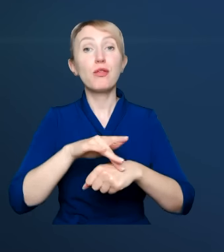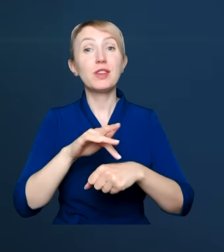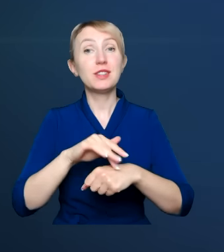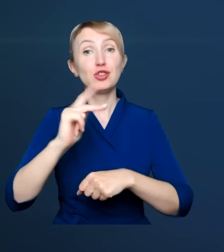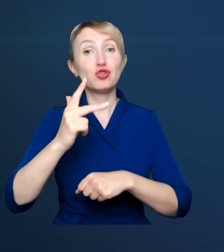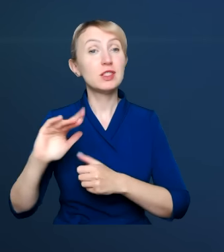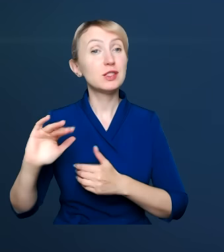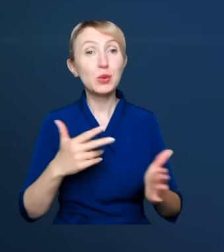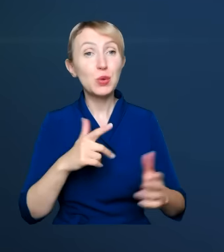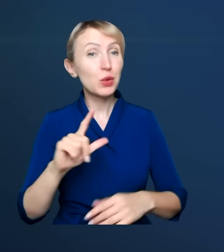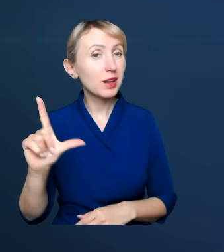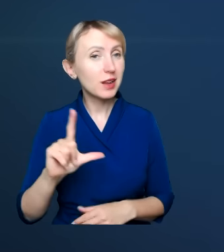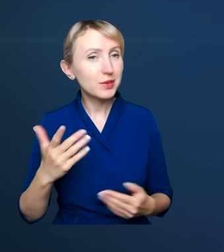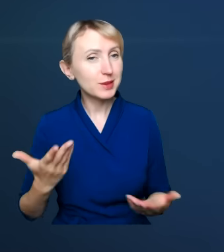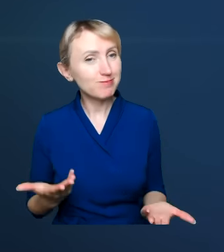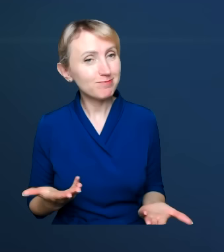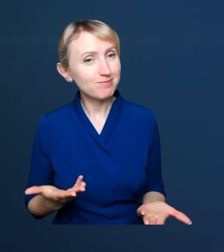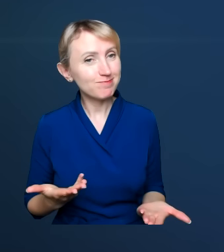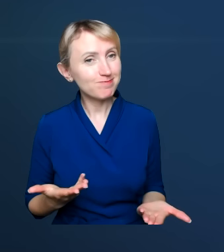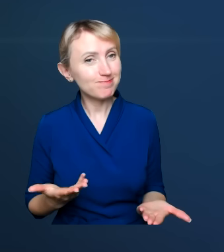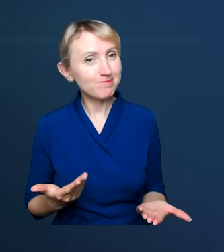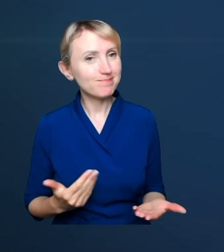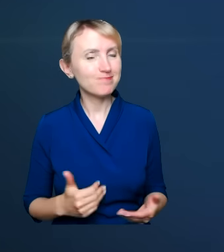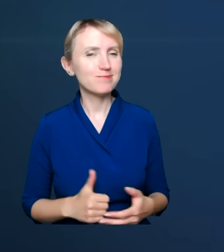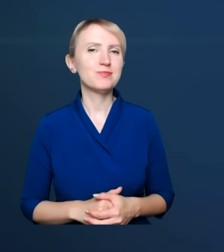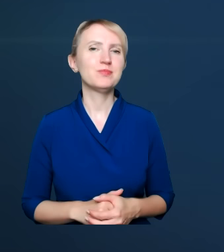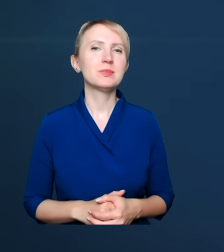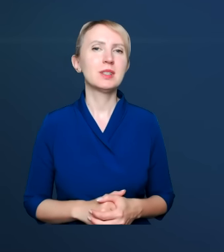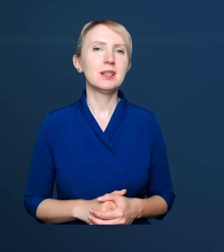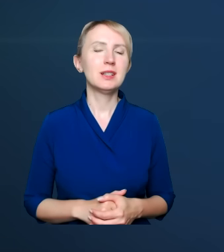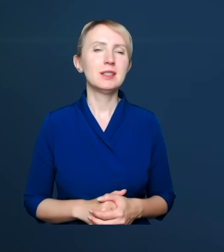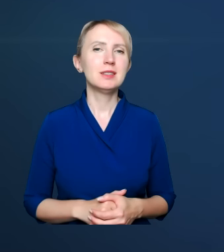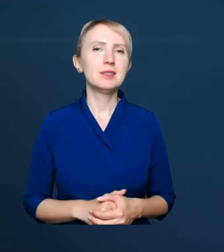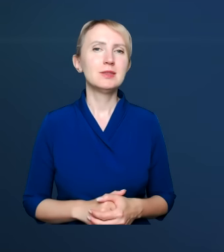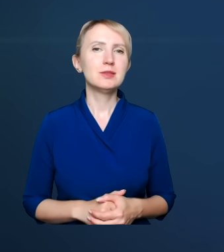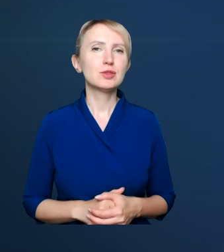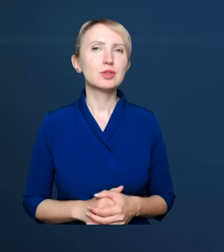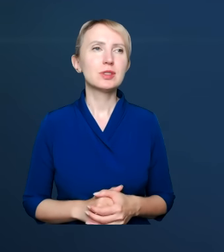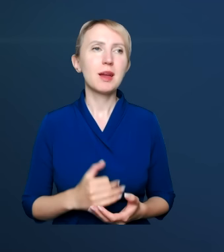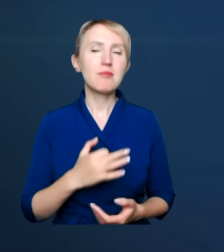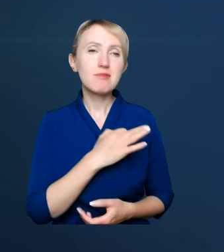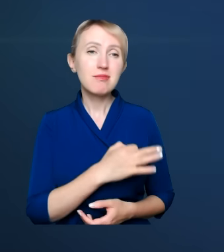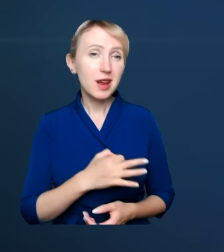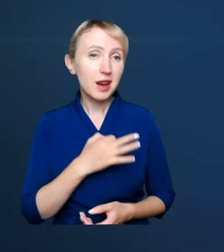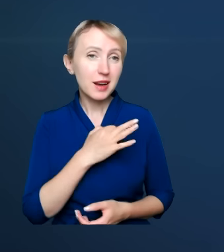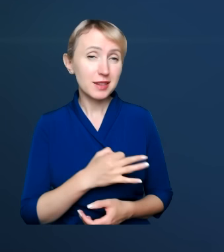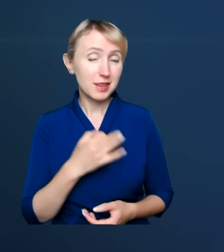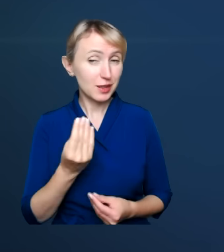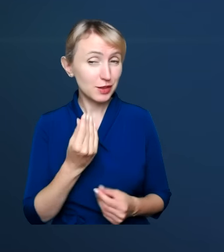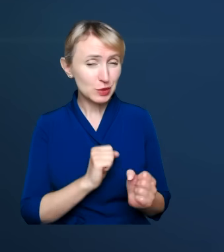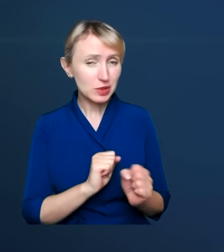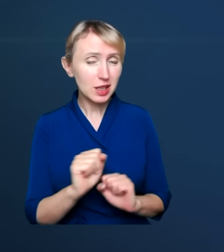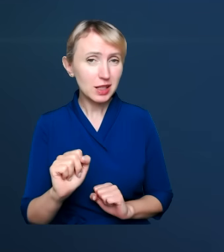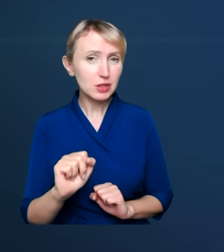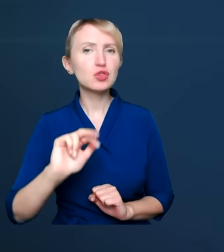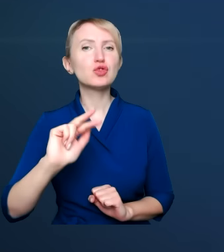lewicy No tak się zastanawiam czy jeszcze możemy mówić że te ugrupowania cog